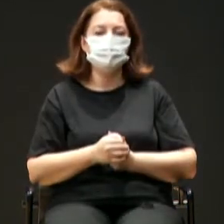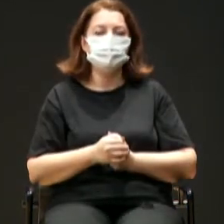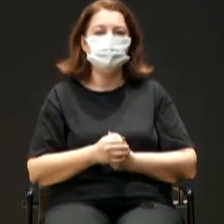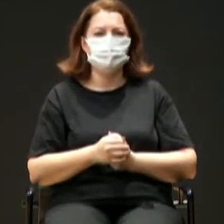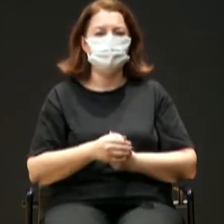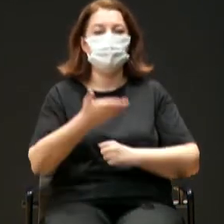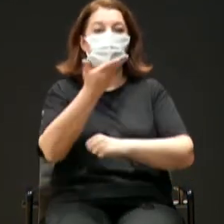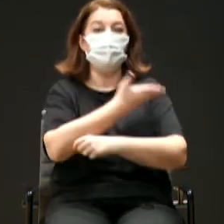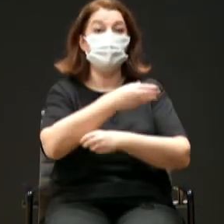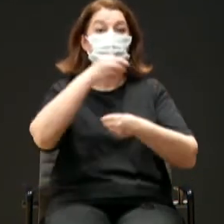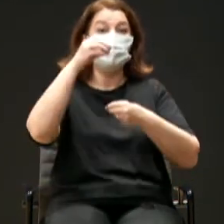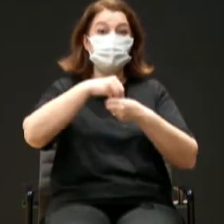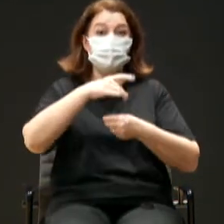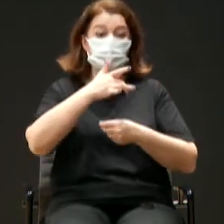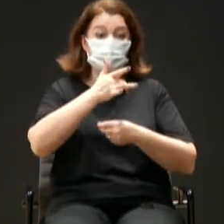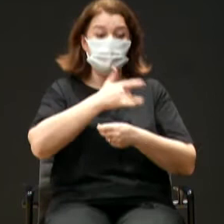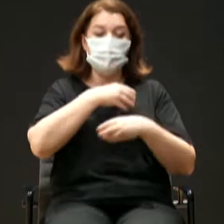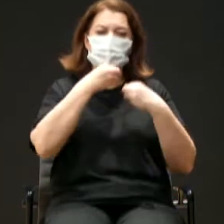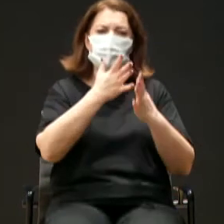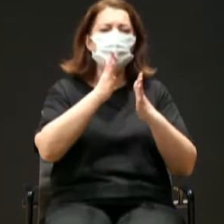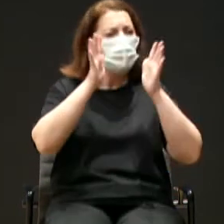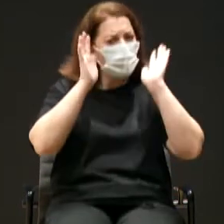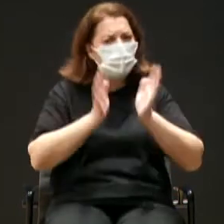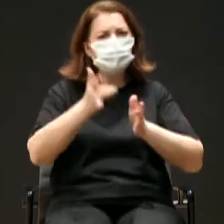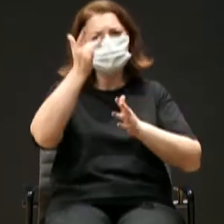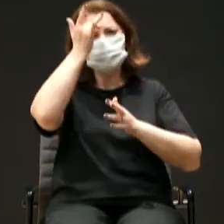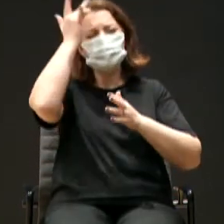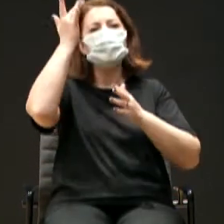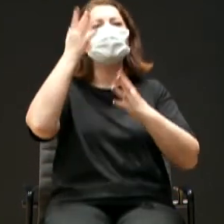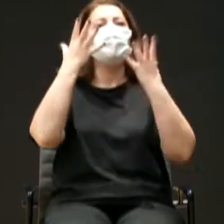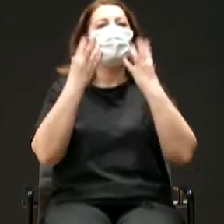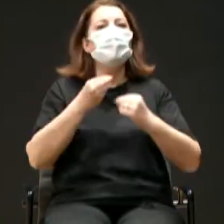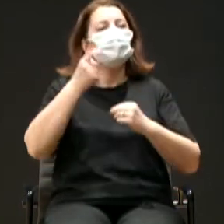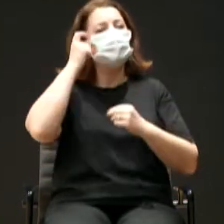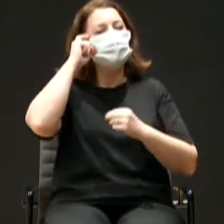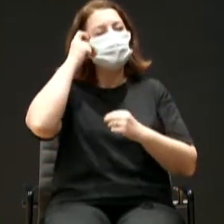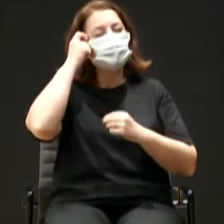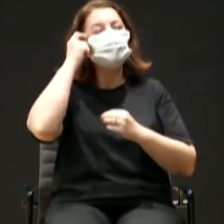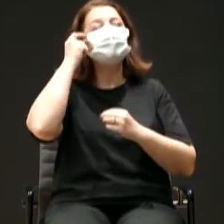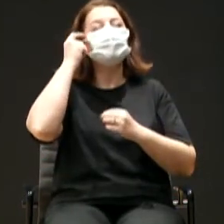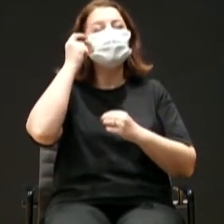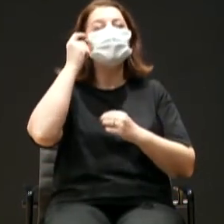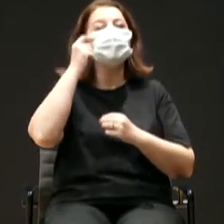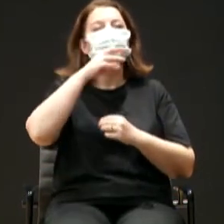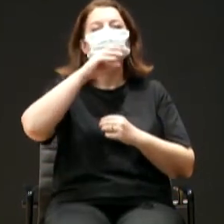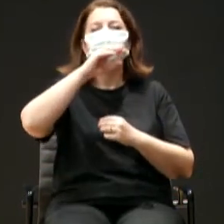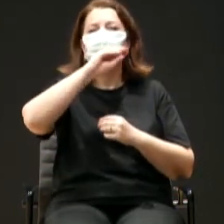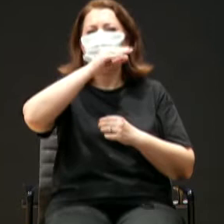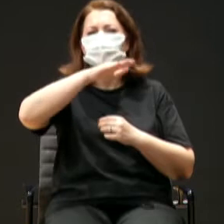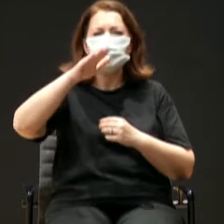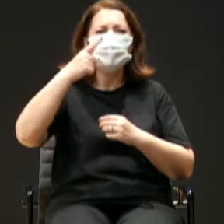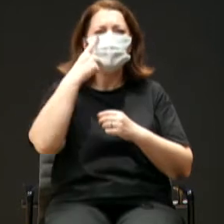Vatan için can vermenin şehadet olduğuna inanan medeniyetin evlatları kendilerini